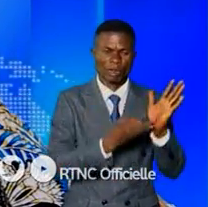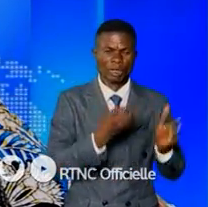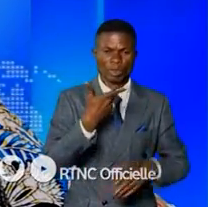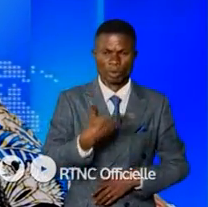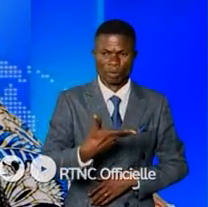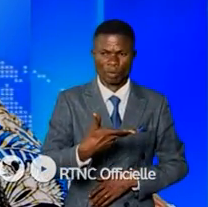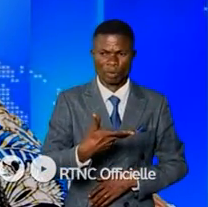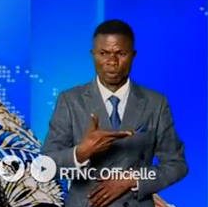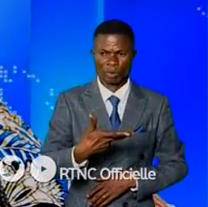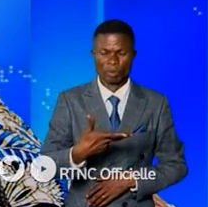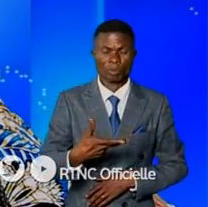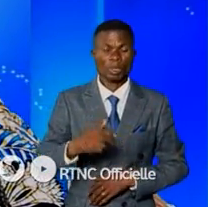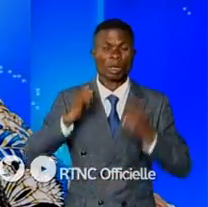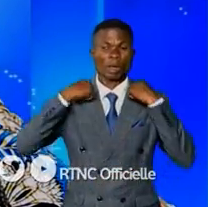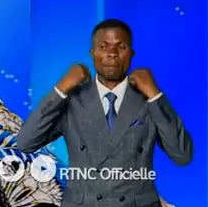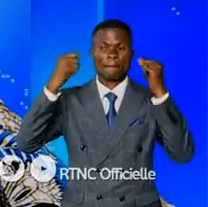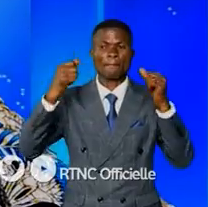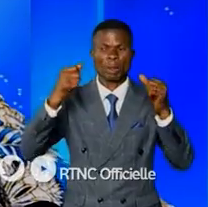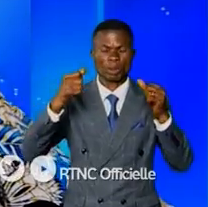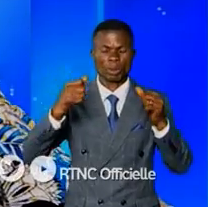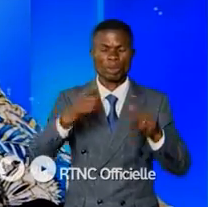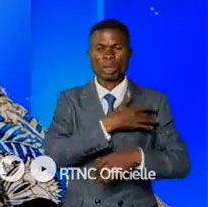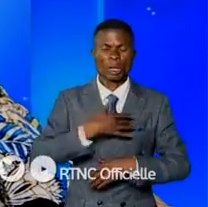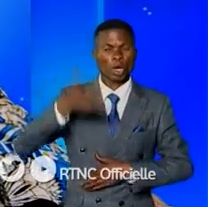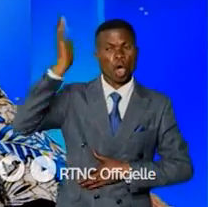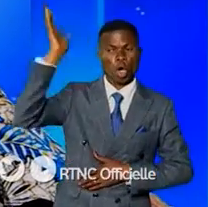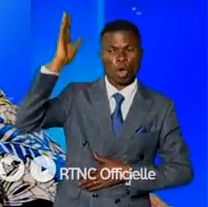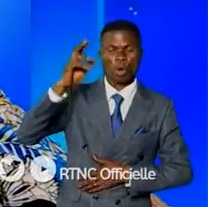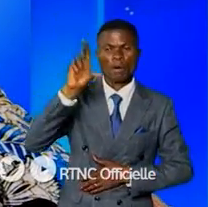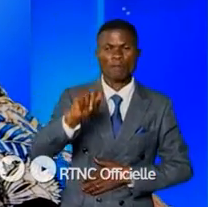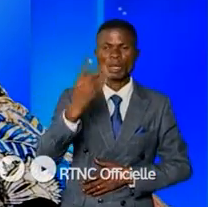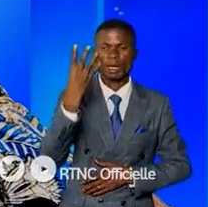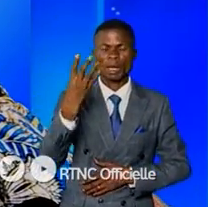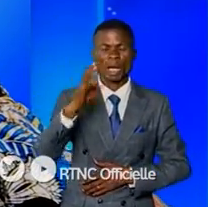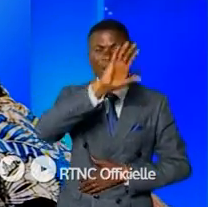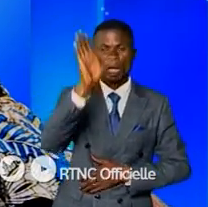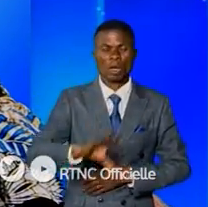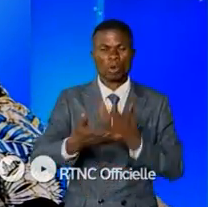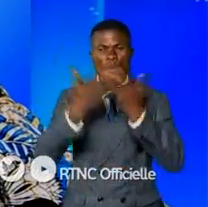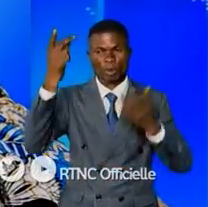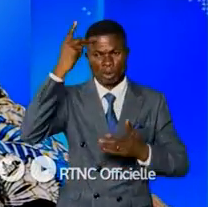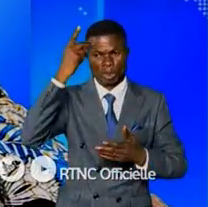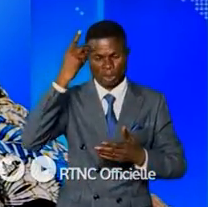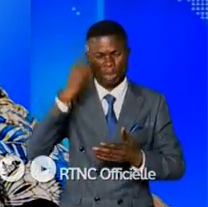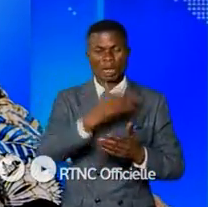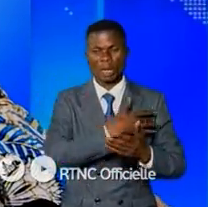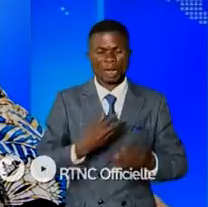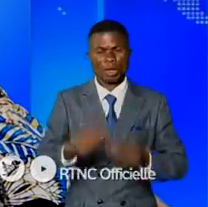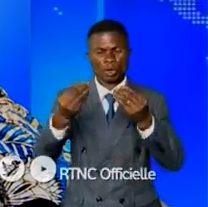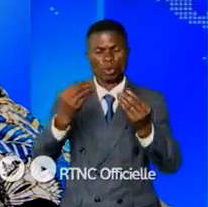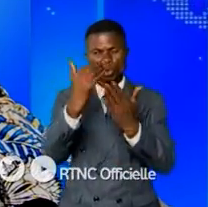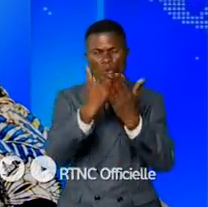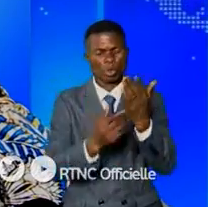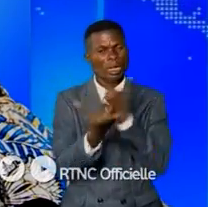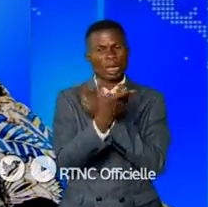courant, les ans civiques appelés communément Kuluna de 24 communes de la ville de Kinshasa doivent s'identifier volontairement